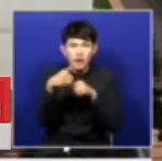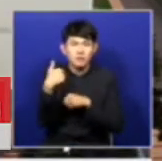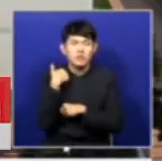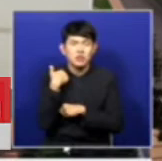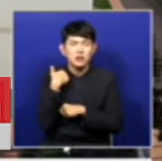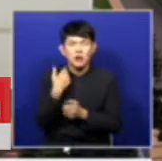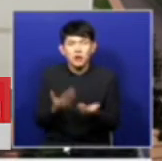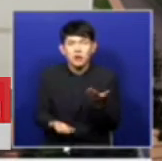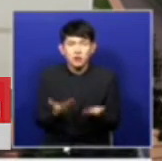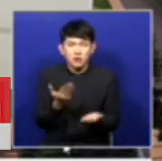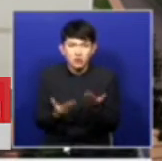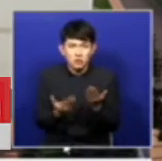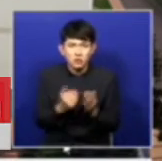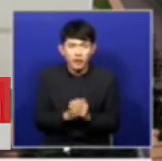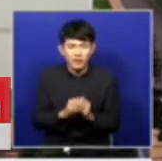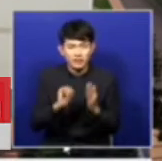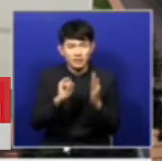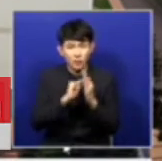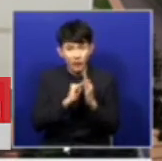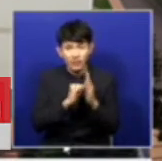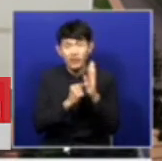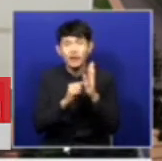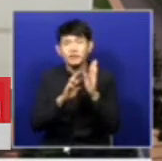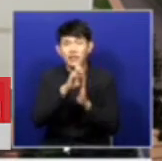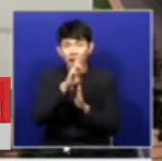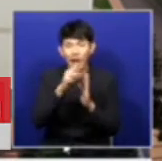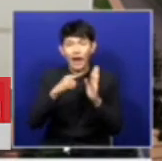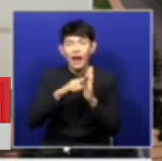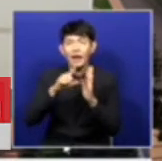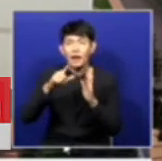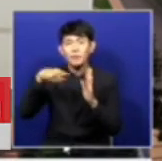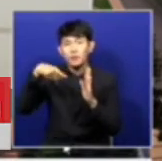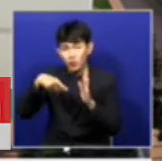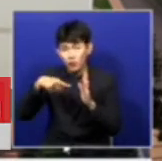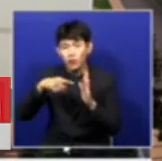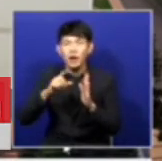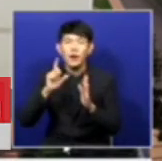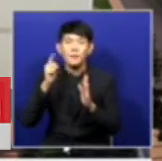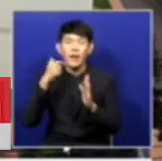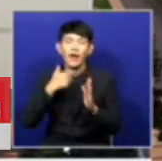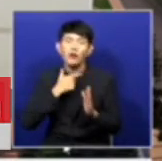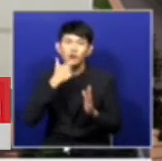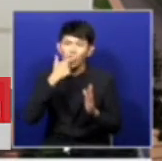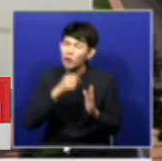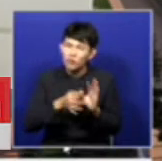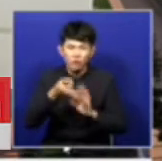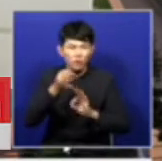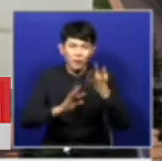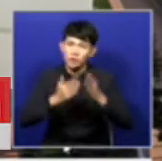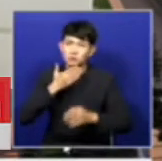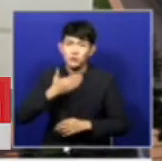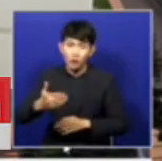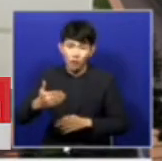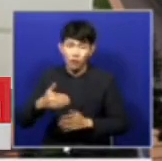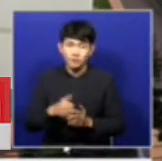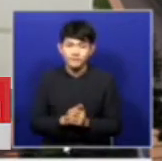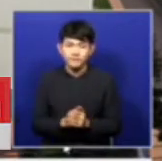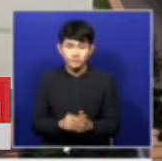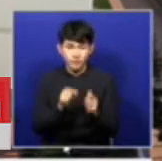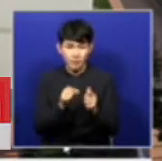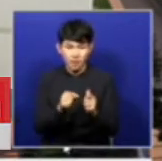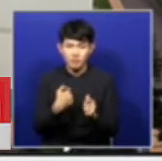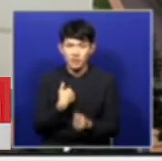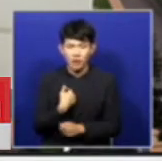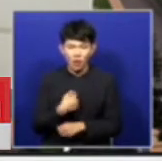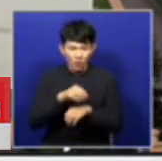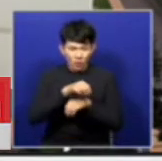าในจังหวัดใกล้เคียงไม่ว่าจะเป็นเชียงรายลำพูนนะครับแม่ฮ่องสอนมีไฟไหม้ตลอดครับบางอำเภอมีไฟไหม้ร้อยกว่าจุ